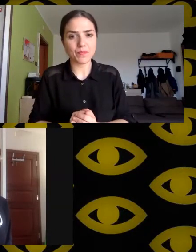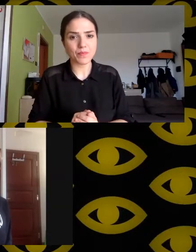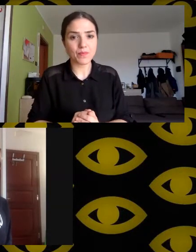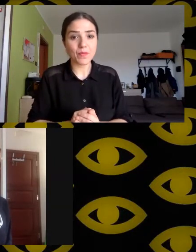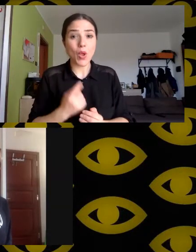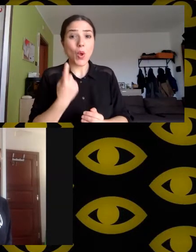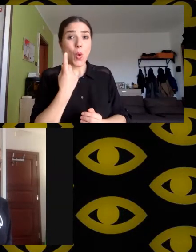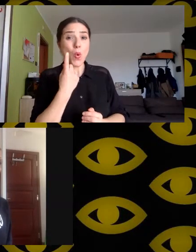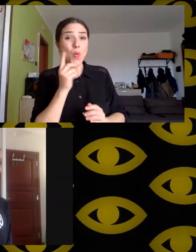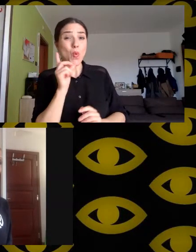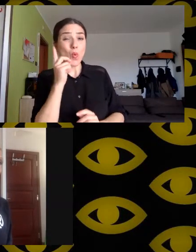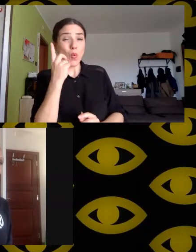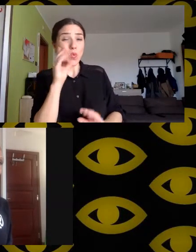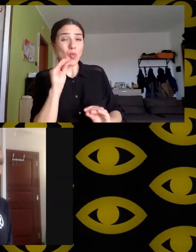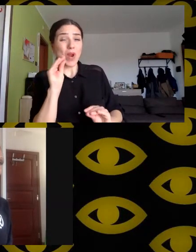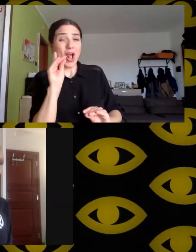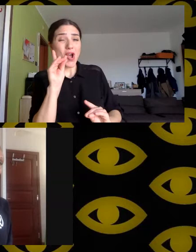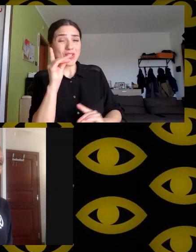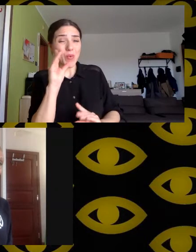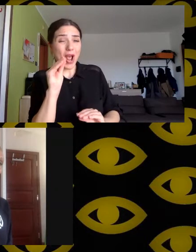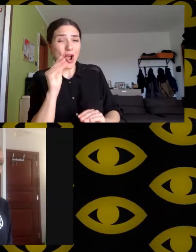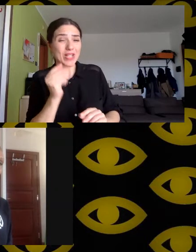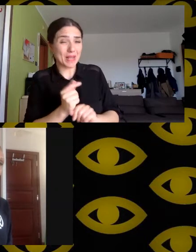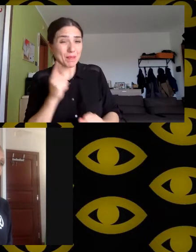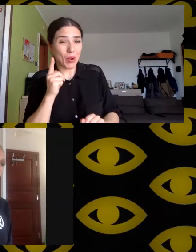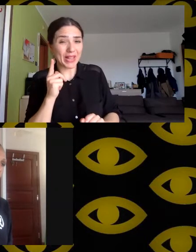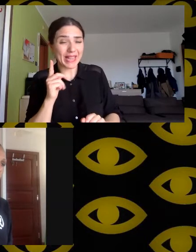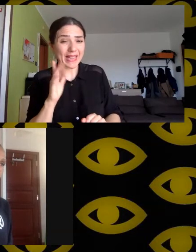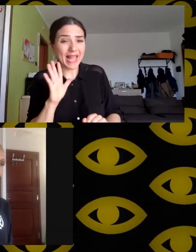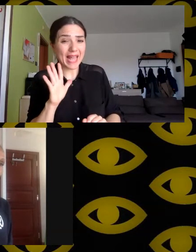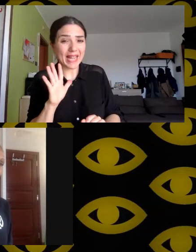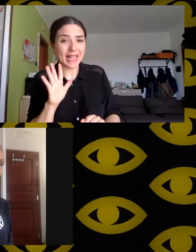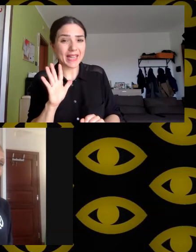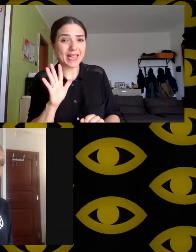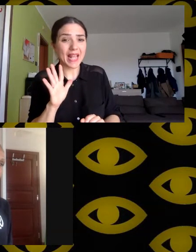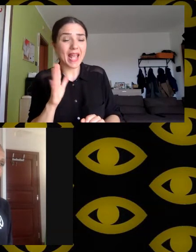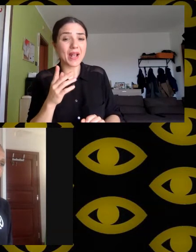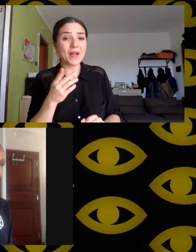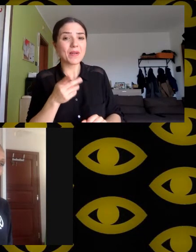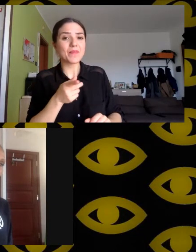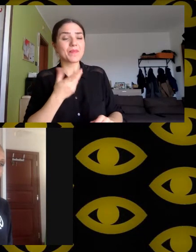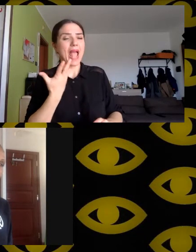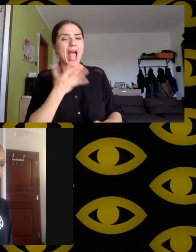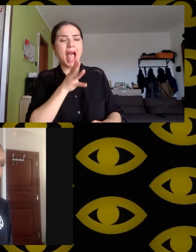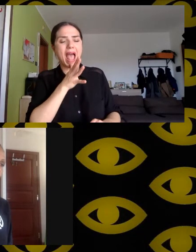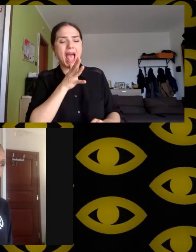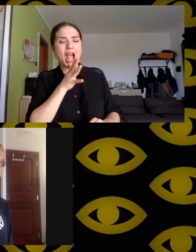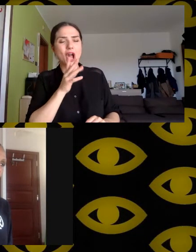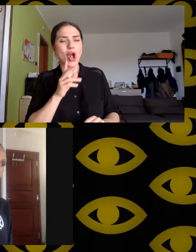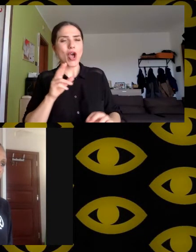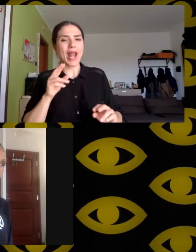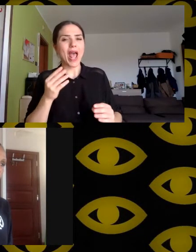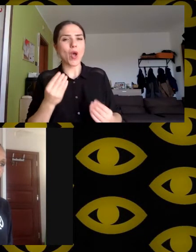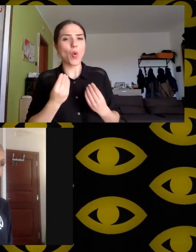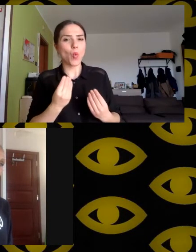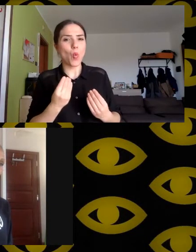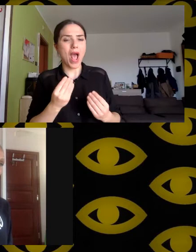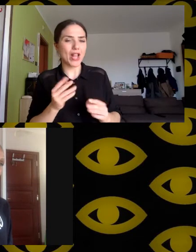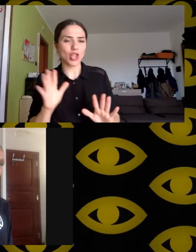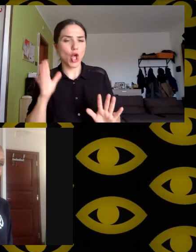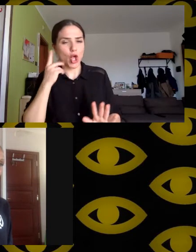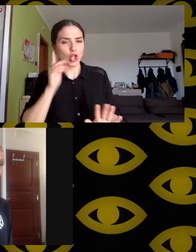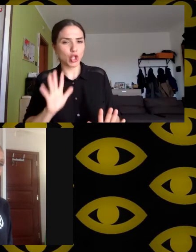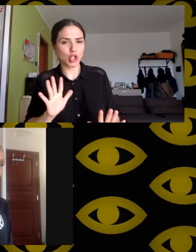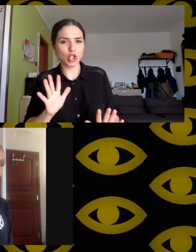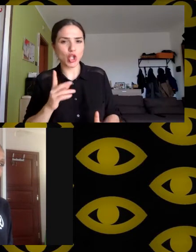meno... Ragazzi, una cosa però vi voglio raccontare, che è importante, ci sarà sicuramente... Allora, noi adesso la data è da stabilire perché è saltata per il Covid, ma a proposito